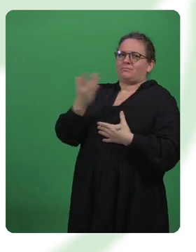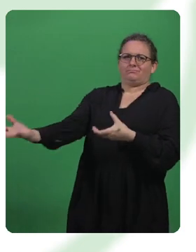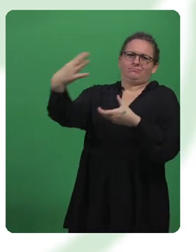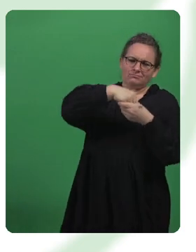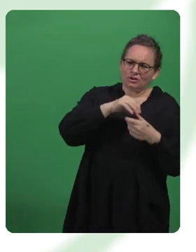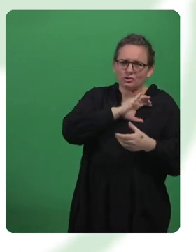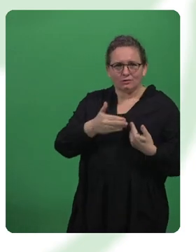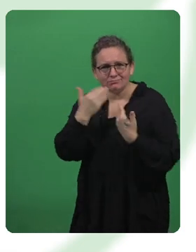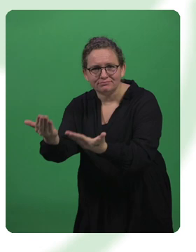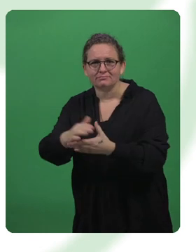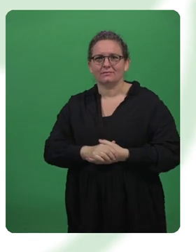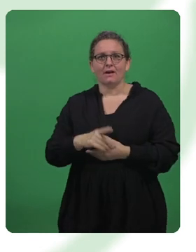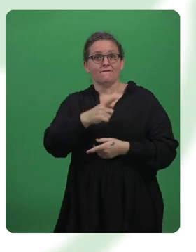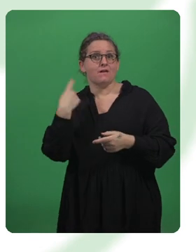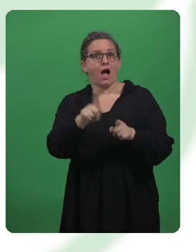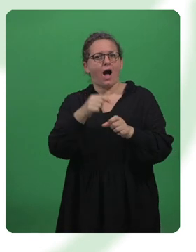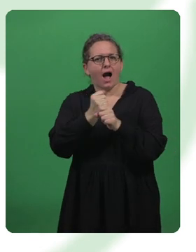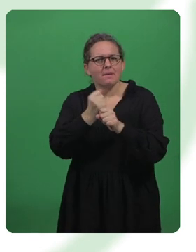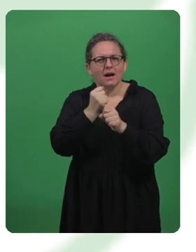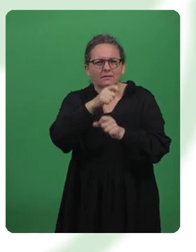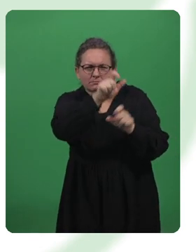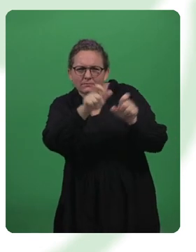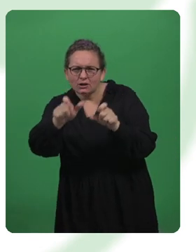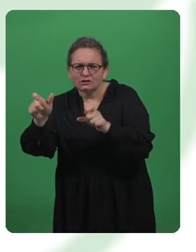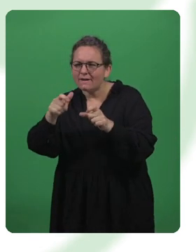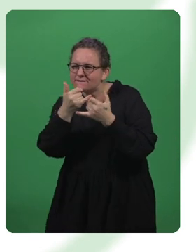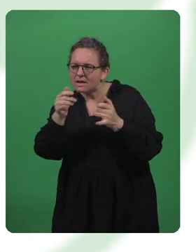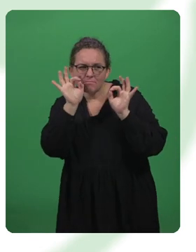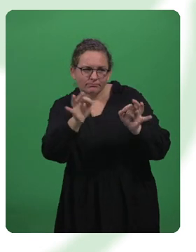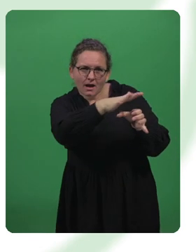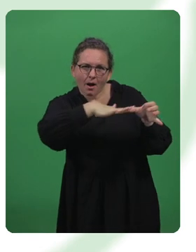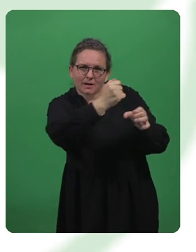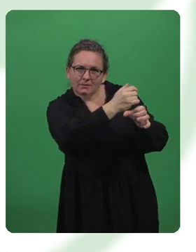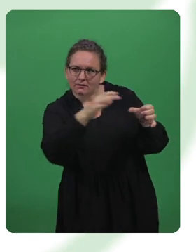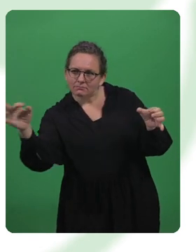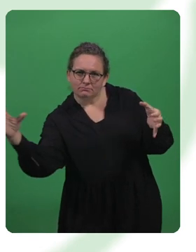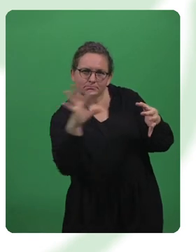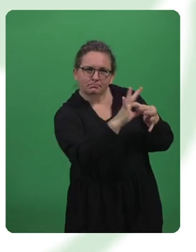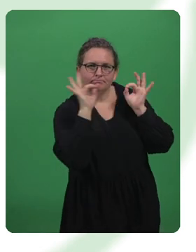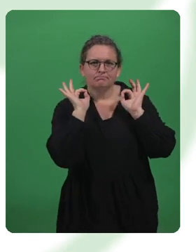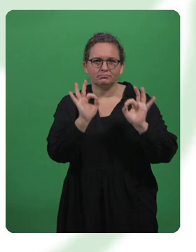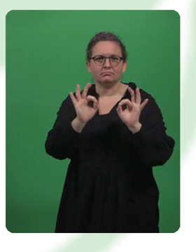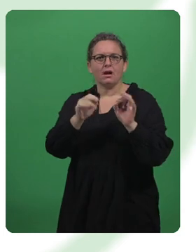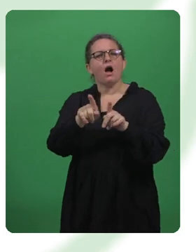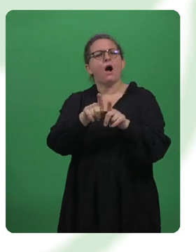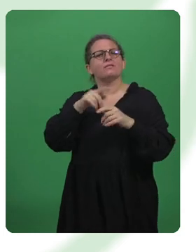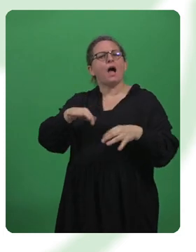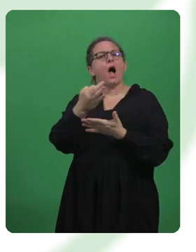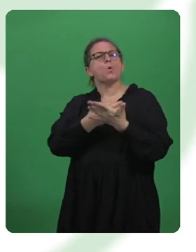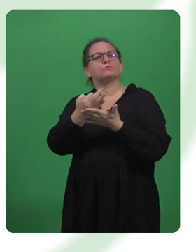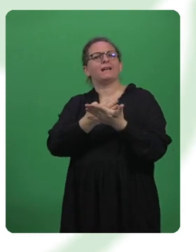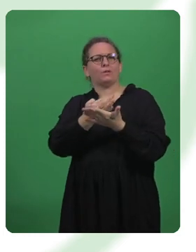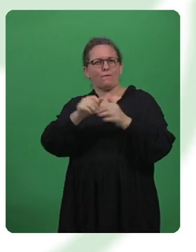diese Chance. Wir arbeiten hier gemeinsam daran, die richtigen Menschen an die richtigen Arbeitsplätze zu bringen, nützen dazu eine